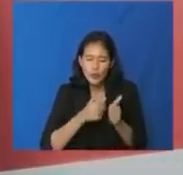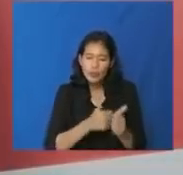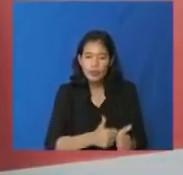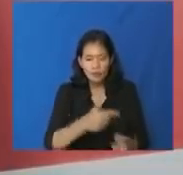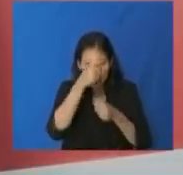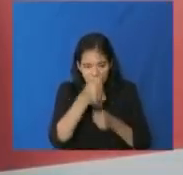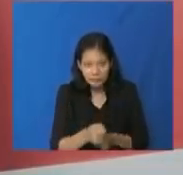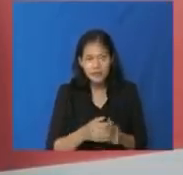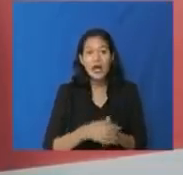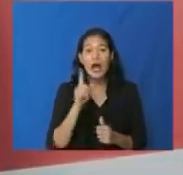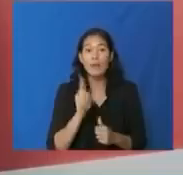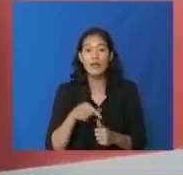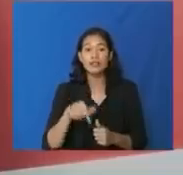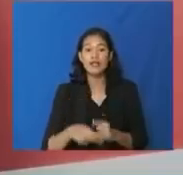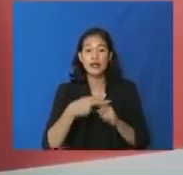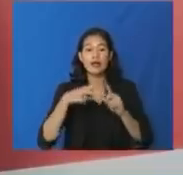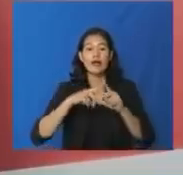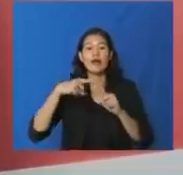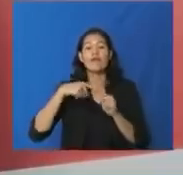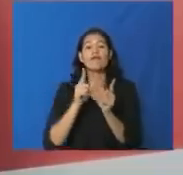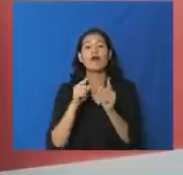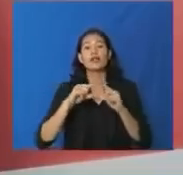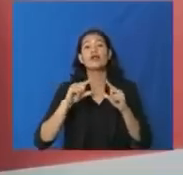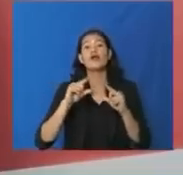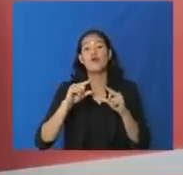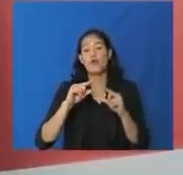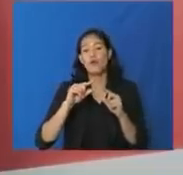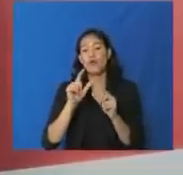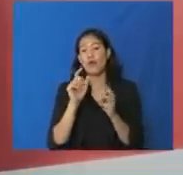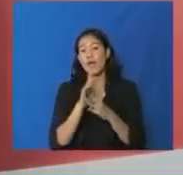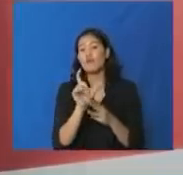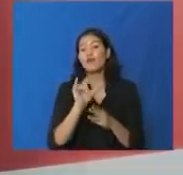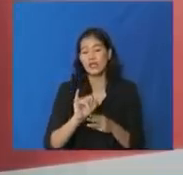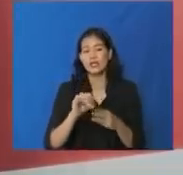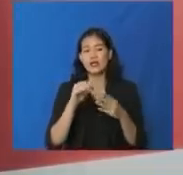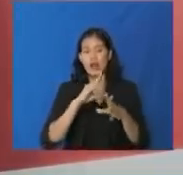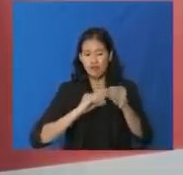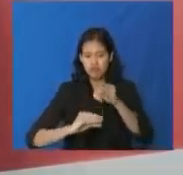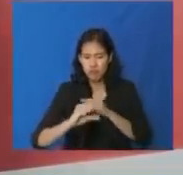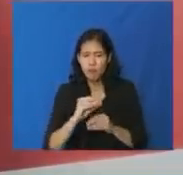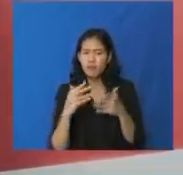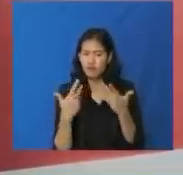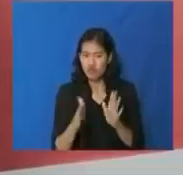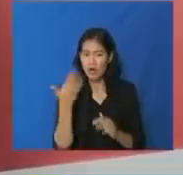ada fatwa Majelis Ulama itu tidak menyelenggarakan pertemuan-pertemuan